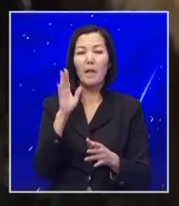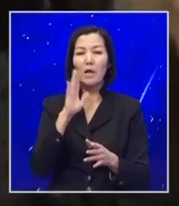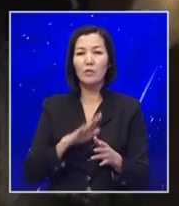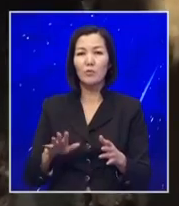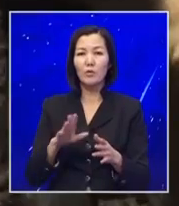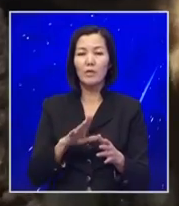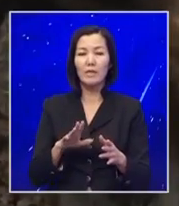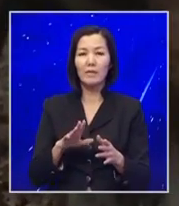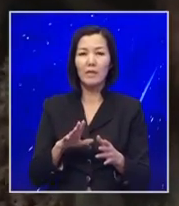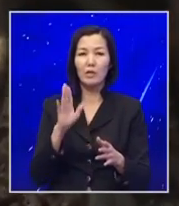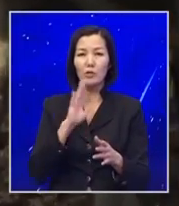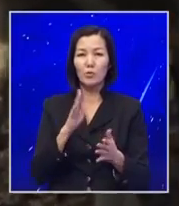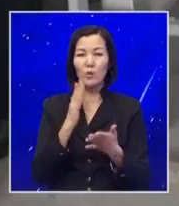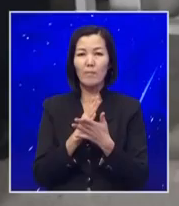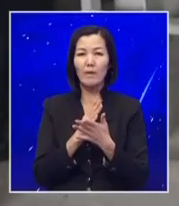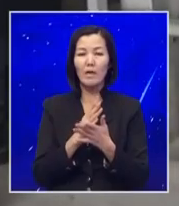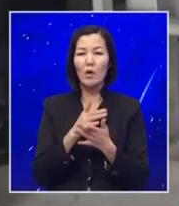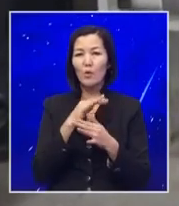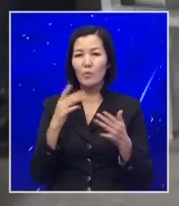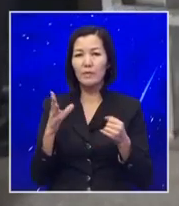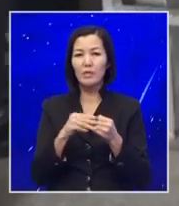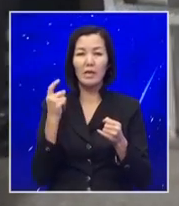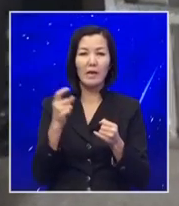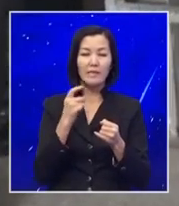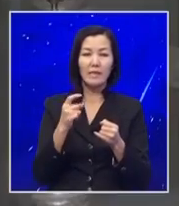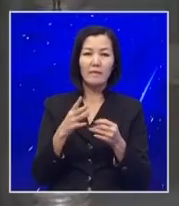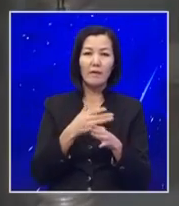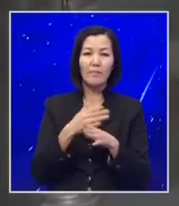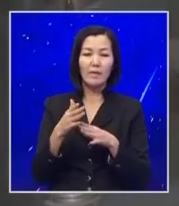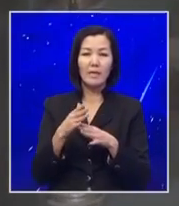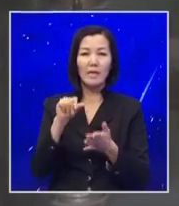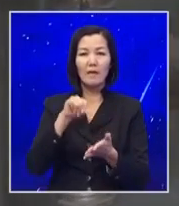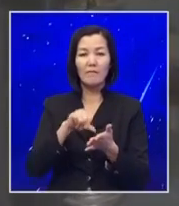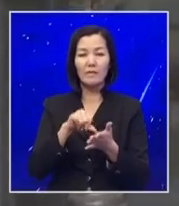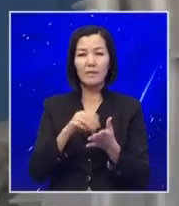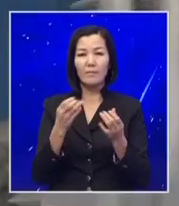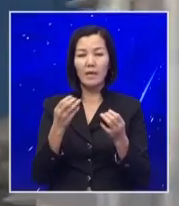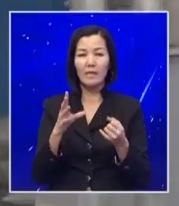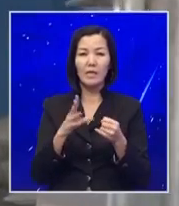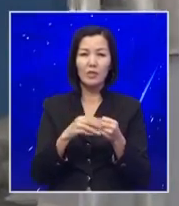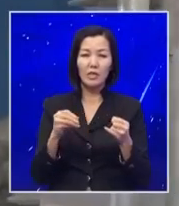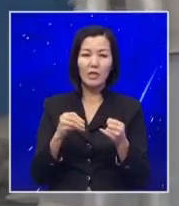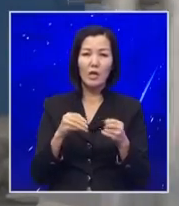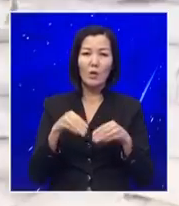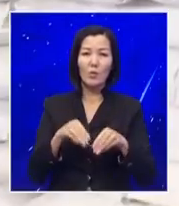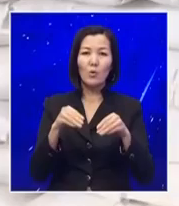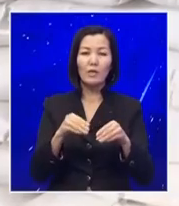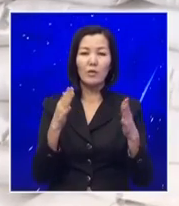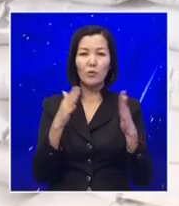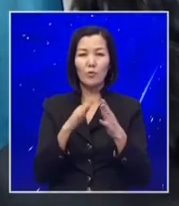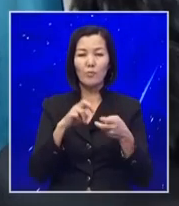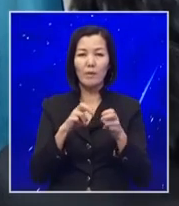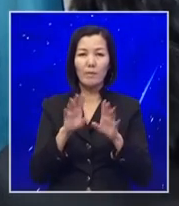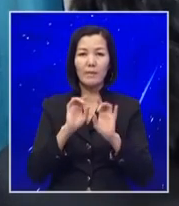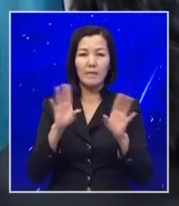бай, алқаптардың басым бөлігі егістік. Жалпы округ әкімінің есептік жиынында бұдан бөлік жер, көгалдандыру, баспана мәселесі